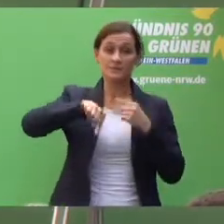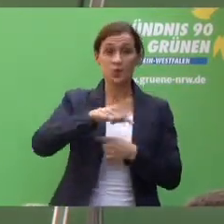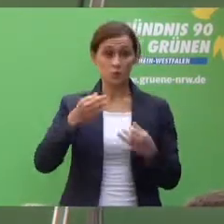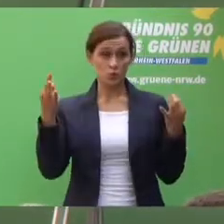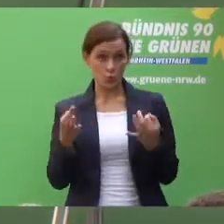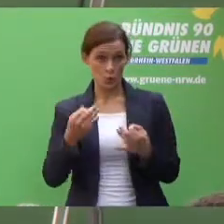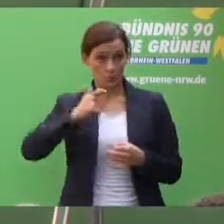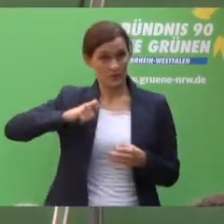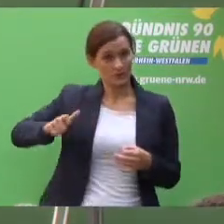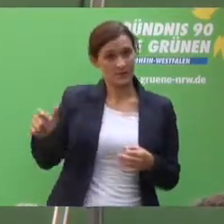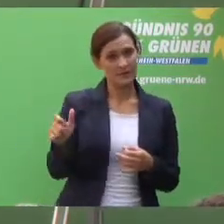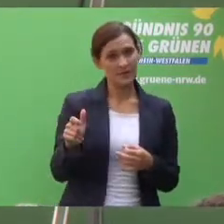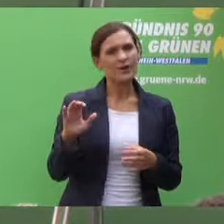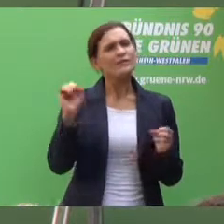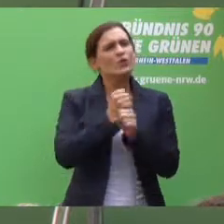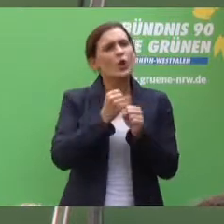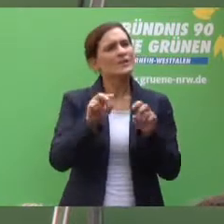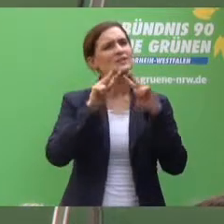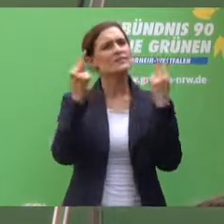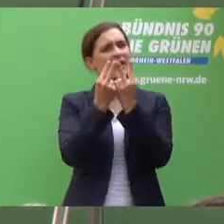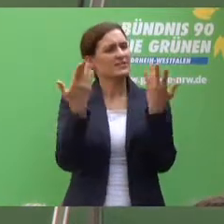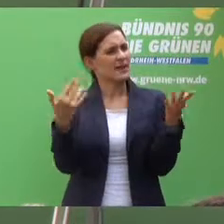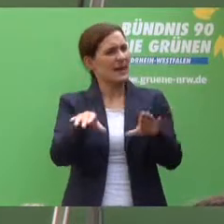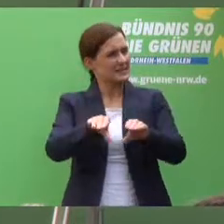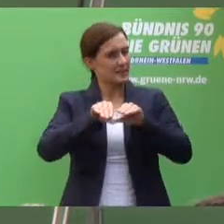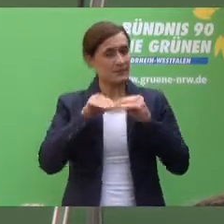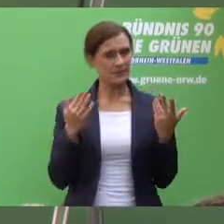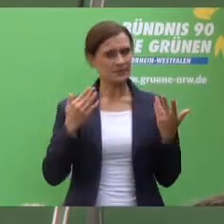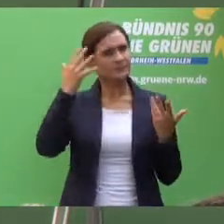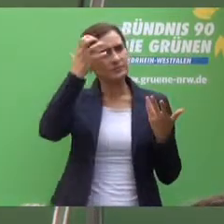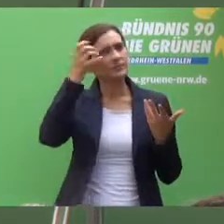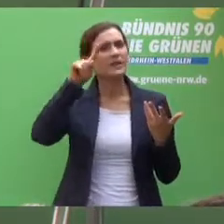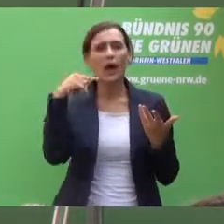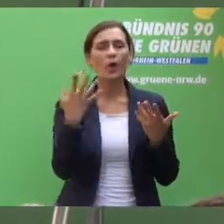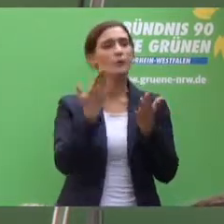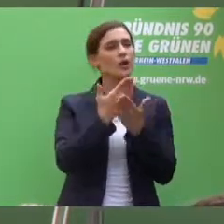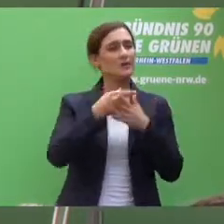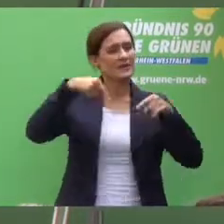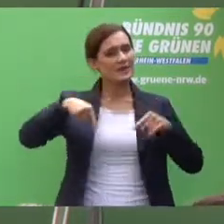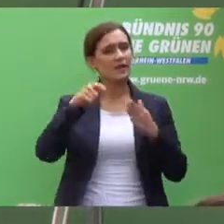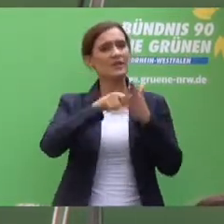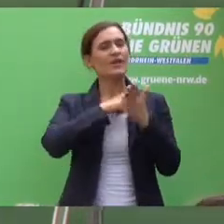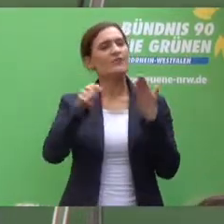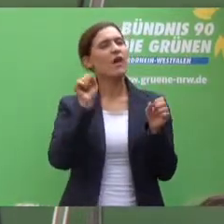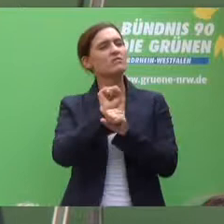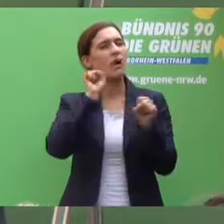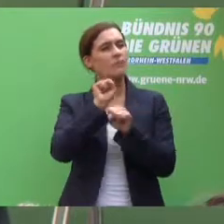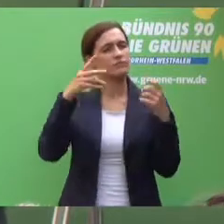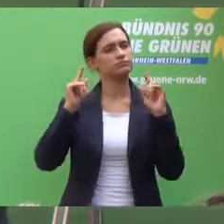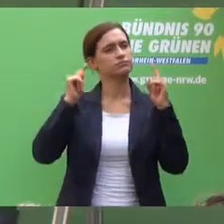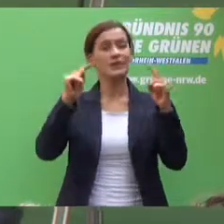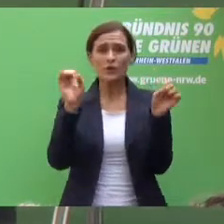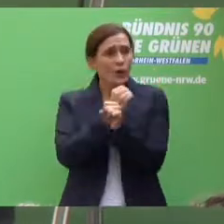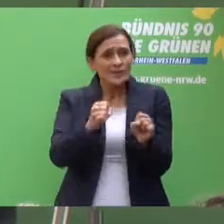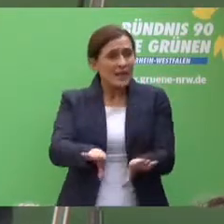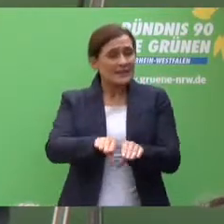uns nicht mit einer Welt abfinden, auch nicht in einem Bundestagswahlkampf, mit einer Welt abfinden, in